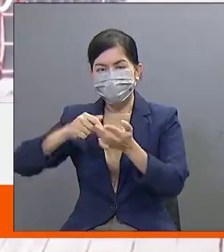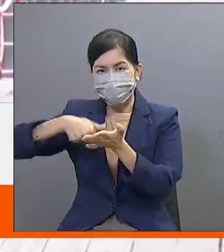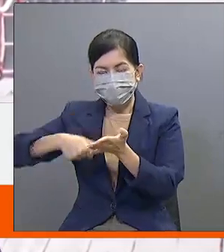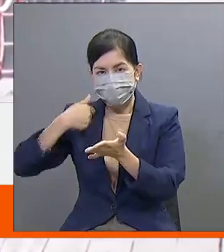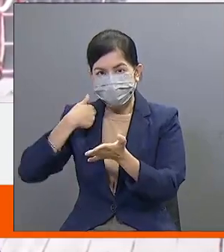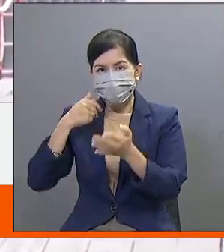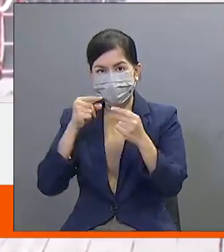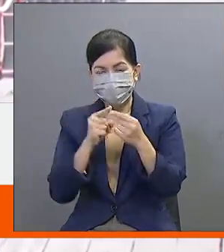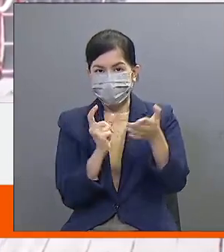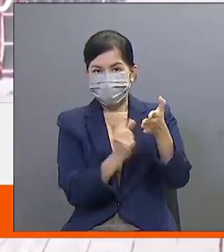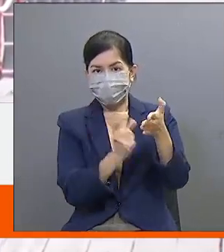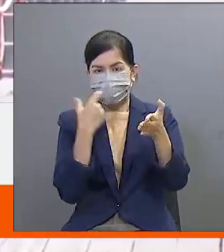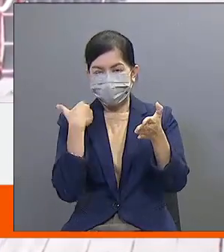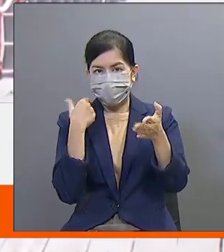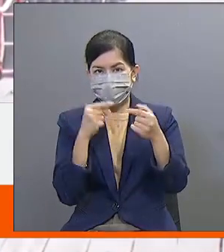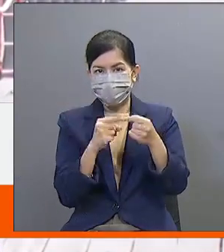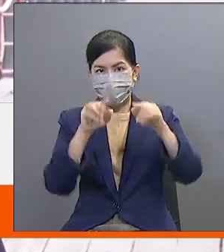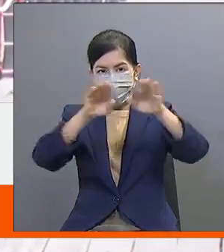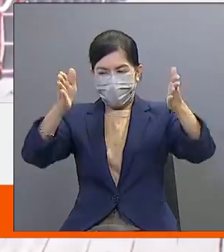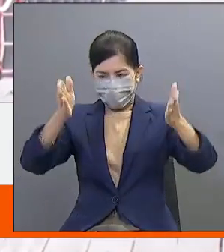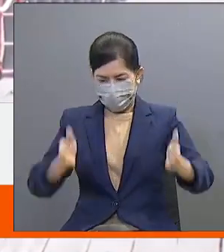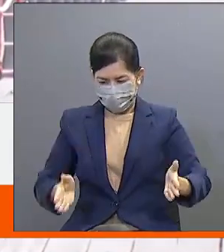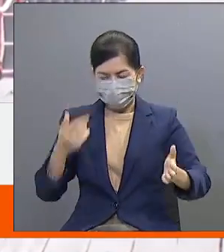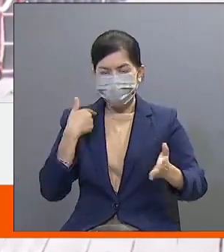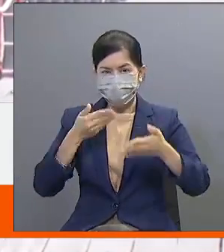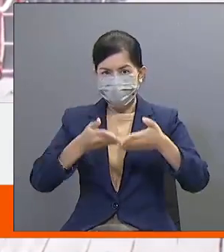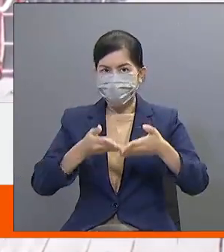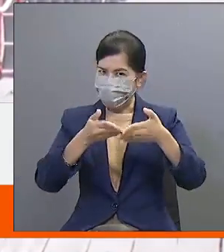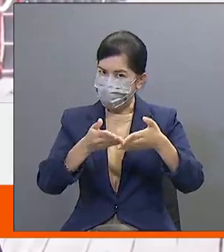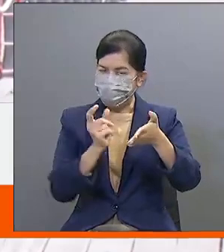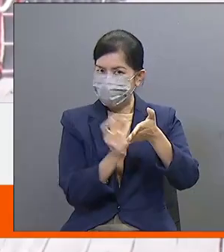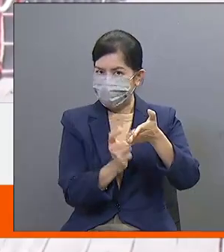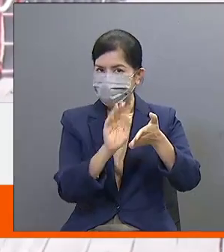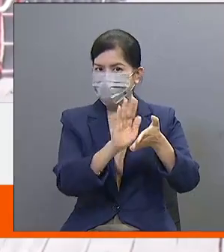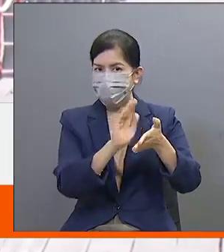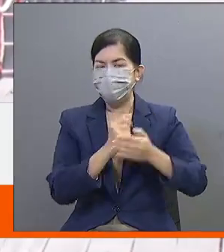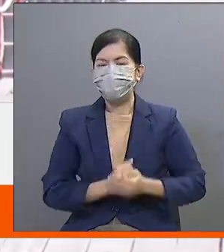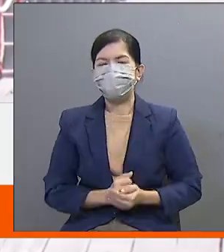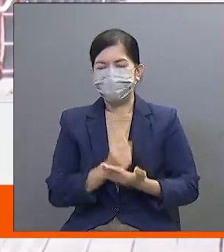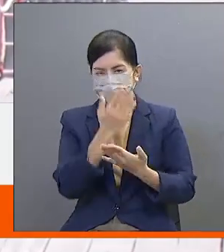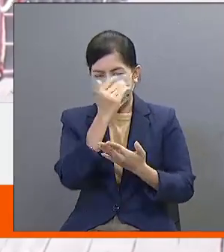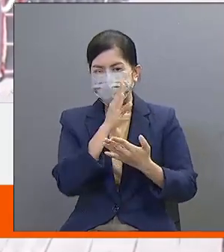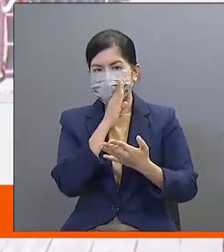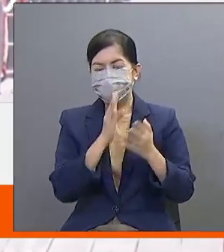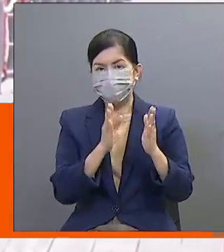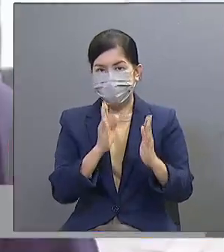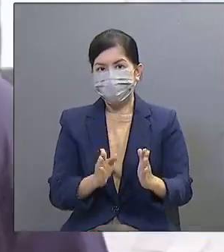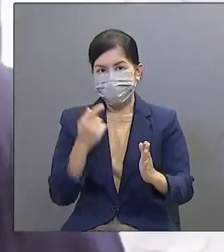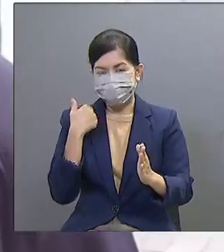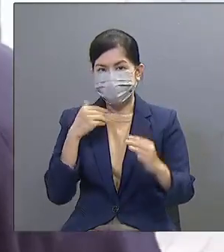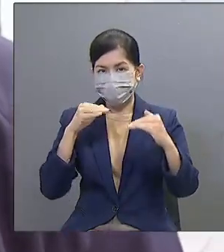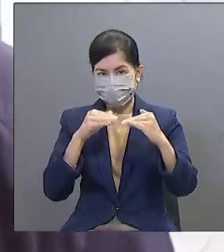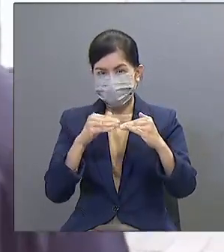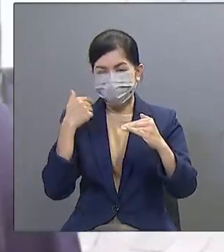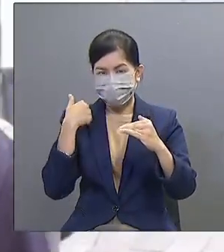จะติดให้ที่เรือบรรทุกน้ำมันเนี่ยนะครับจะติดให้เรือประมงคนที่มีสิทธิ์นะครับที่ได้รับอนุญาตจากกรมประมงต